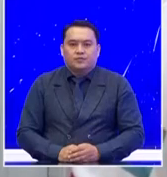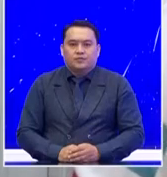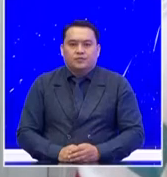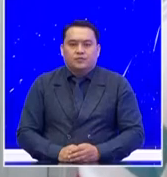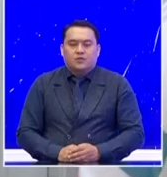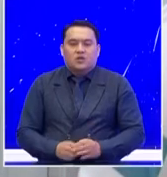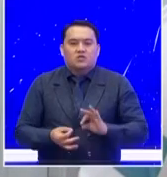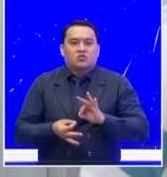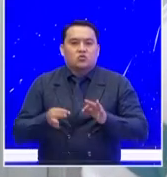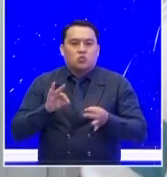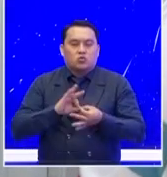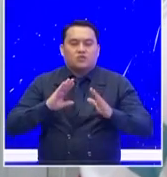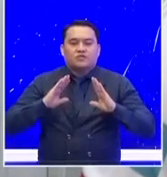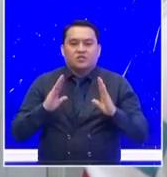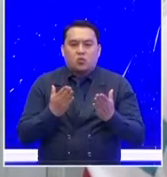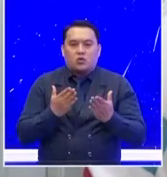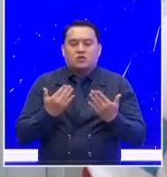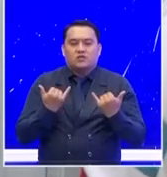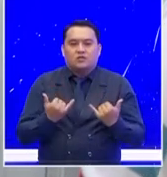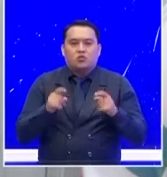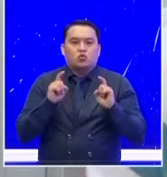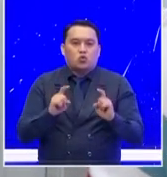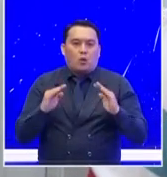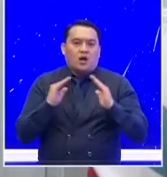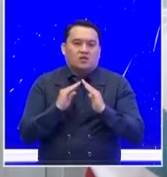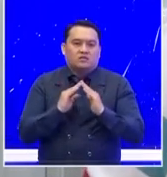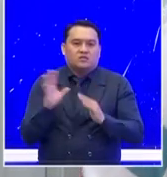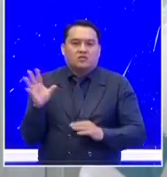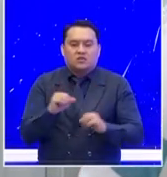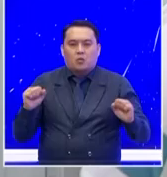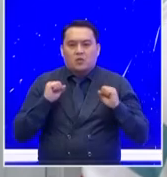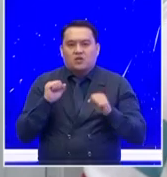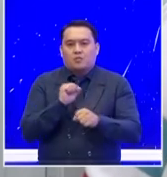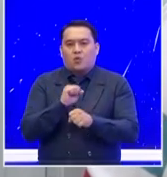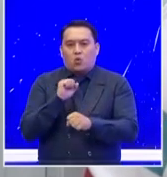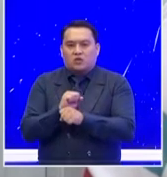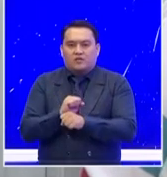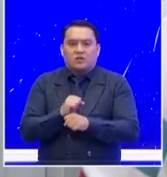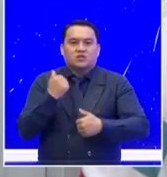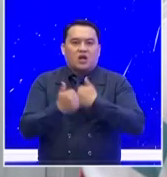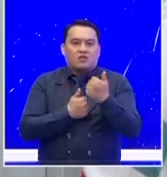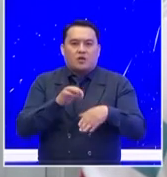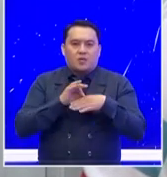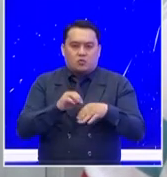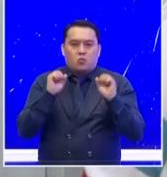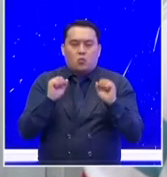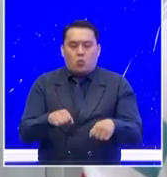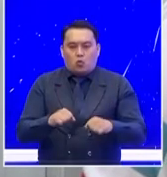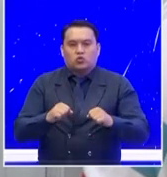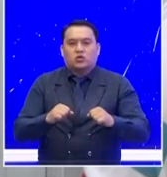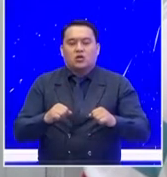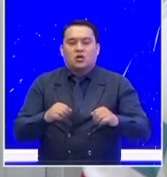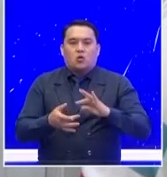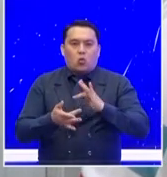Из-за сложившейся ситуации в мире всем приходится сидеть дома. Все спортивные события приостановлены, но соревнования проводить можно по